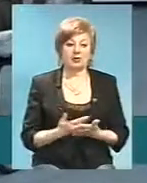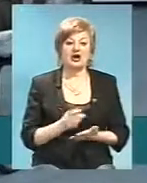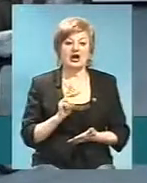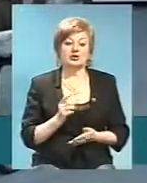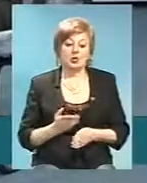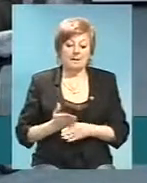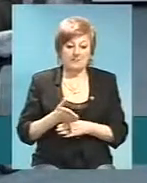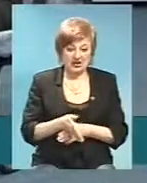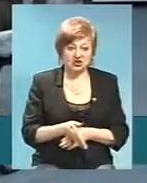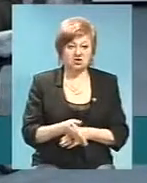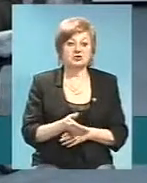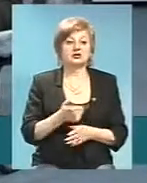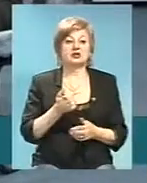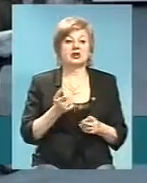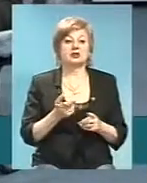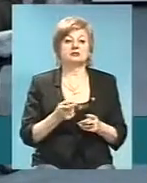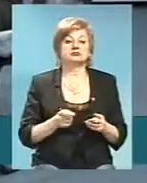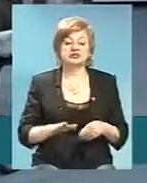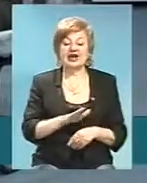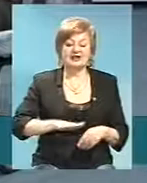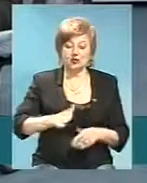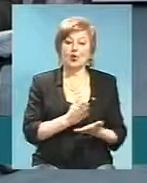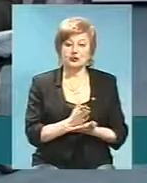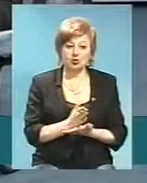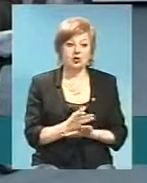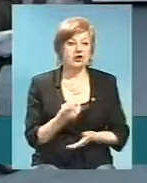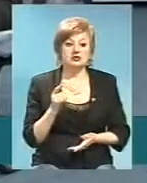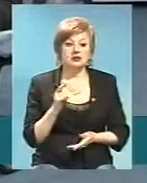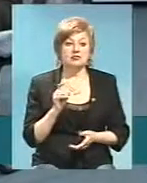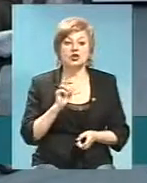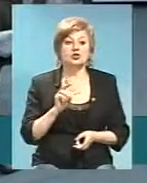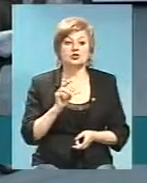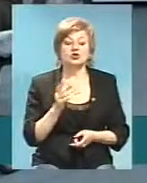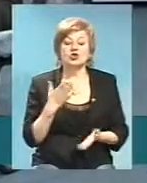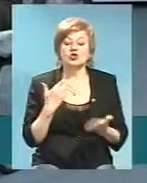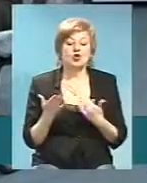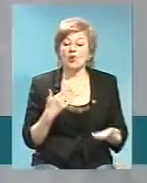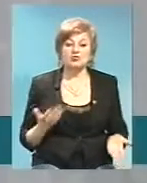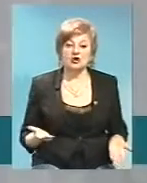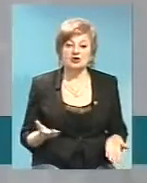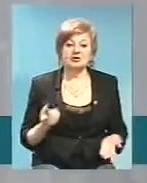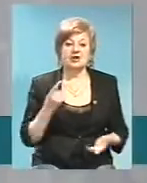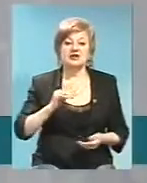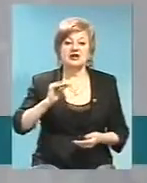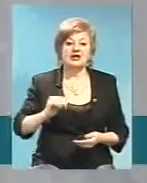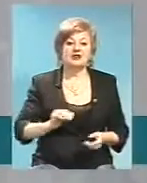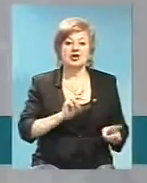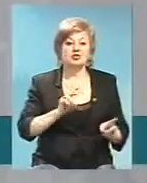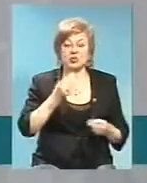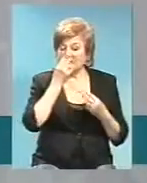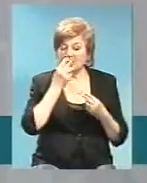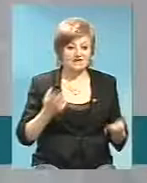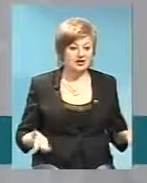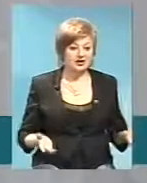вона прийшла з території обслуговування, з цією дитиною ще ніхто не спілкувався. Цю дитину ніхто ще не